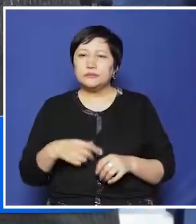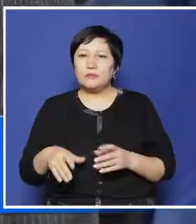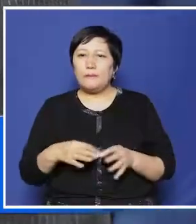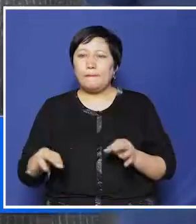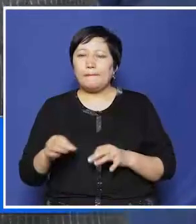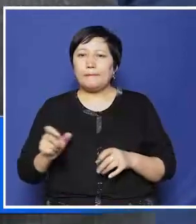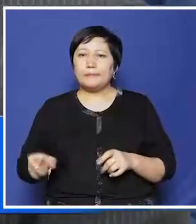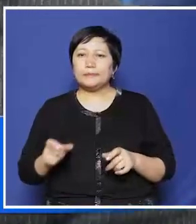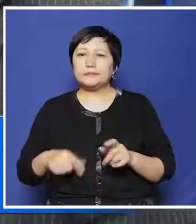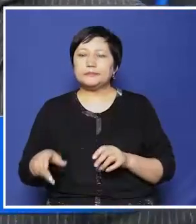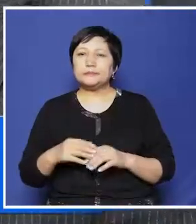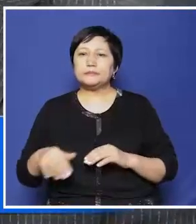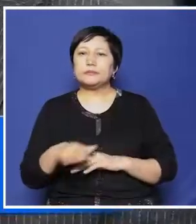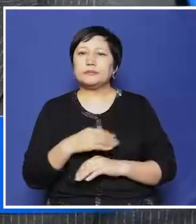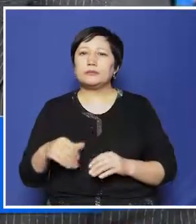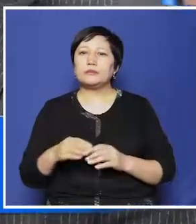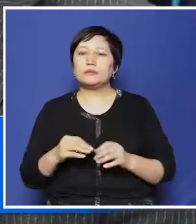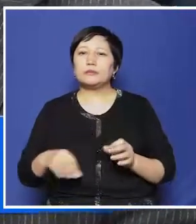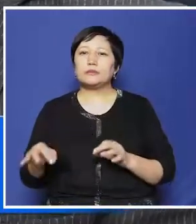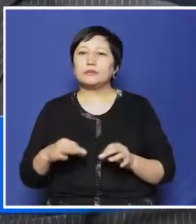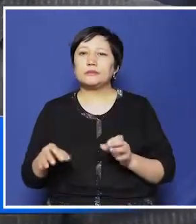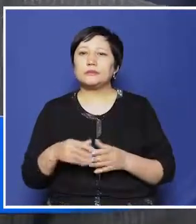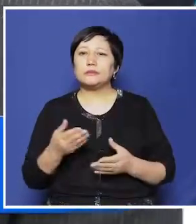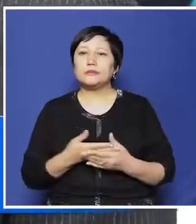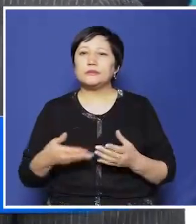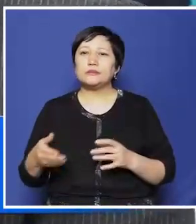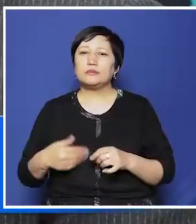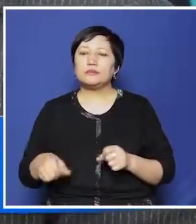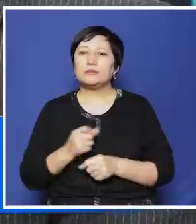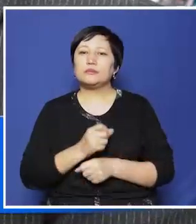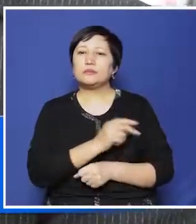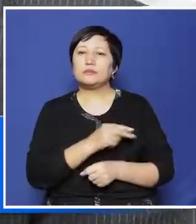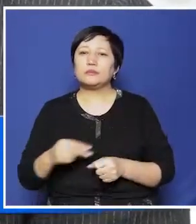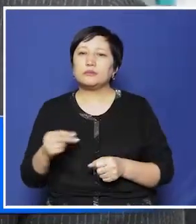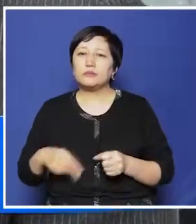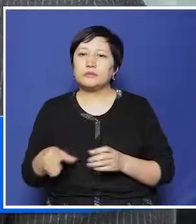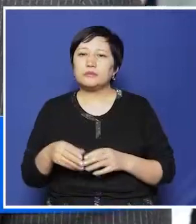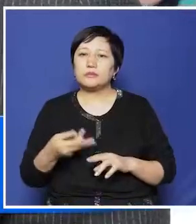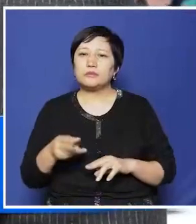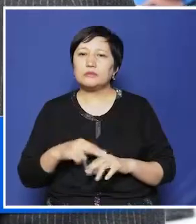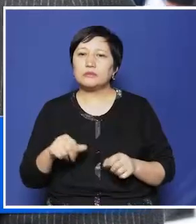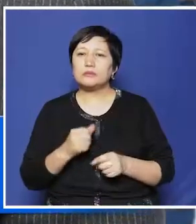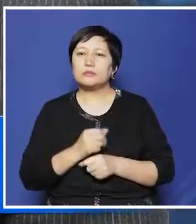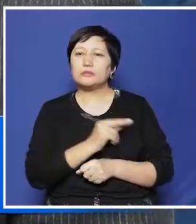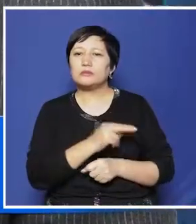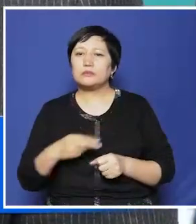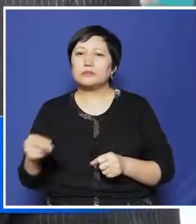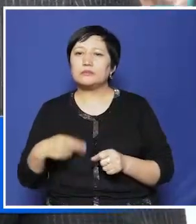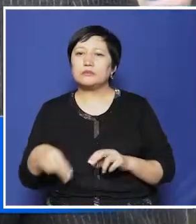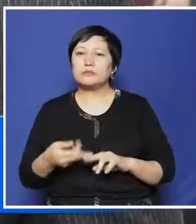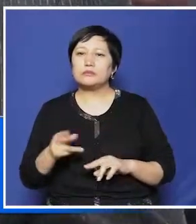ерікті азаматтардың басын қосып, барынша әйтеуір халықтың елдің көмегіне жарауға жұмыс істедік. Сондықтан сол жұмысымызды